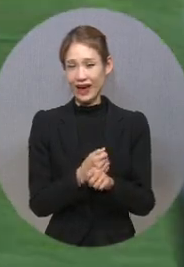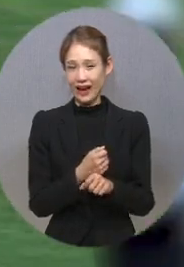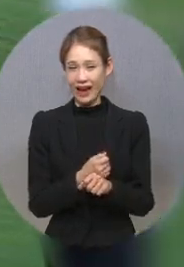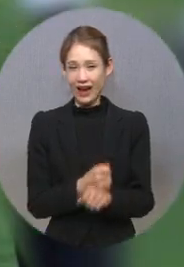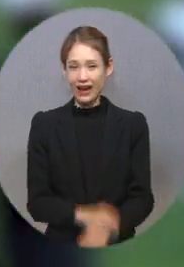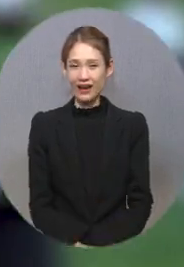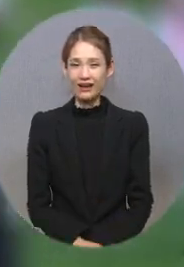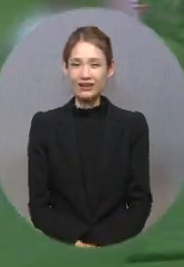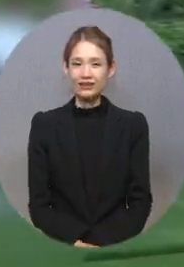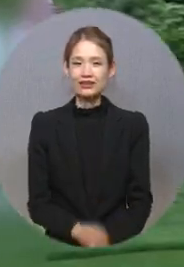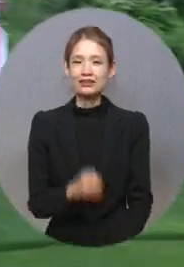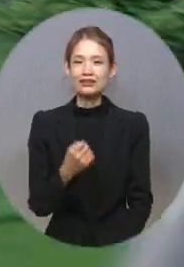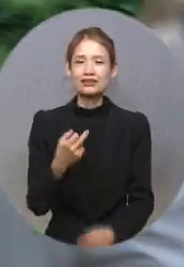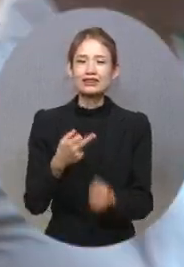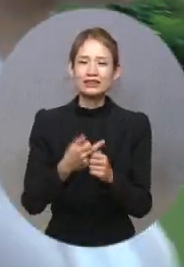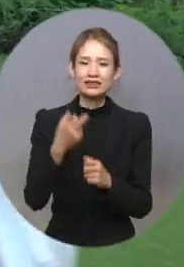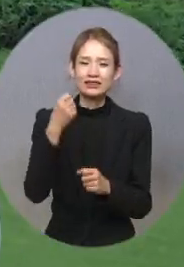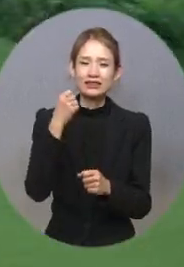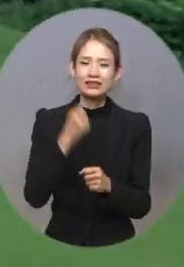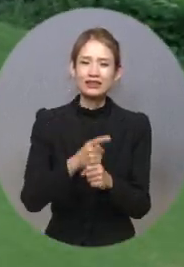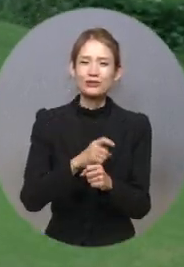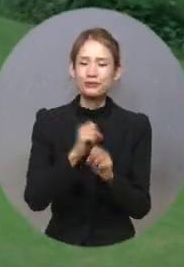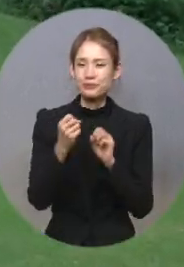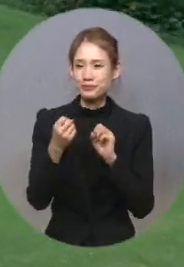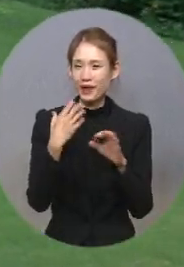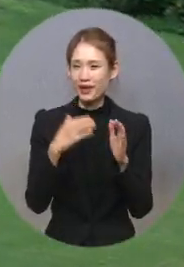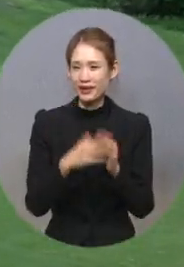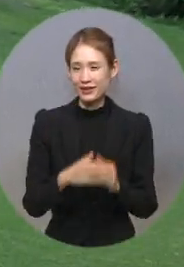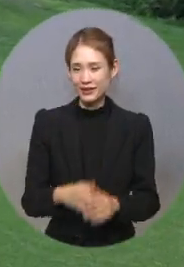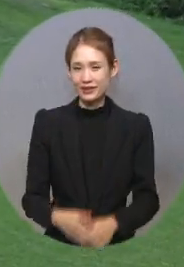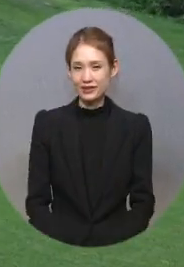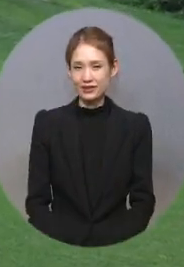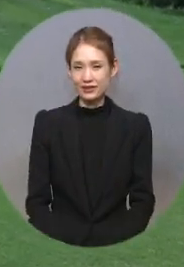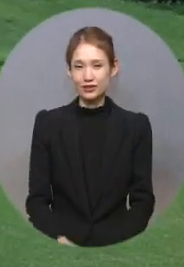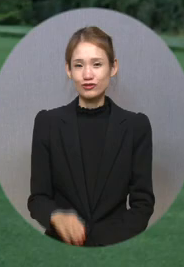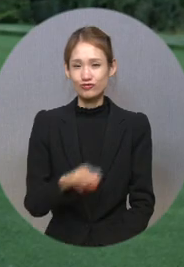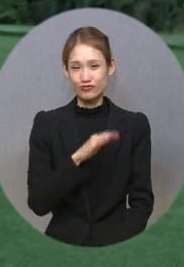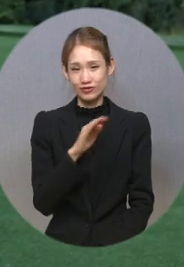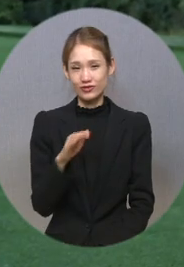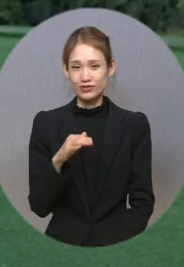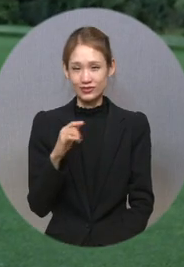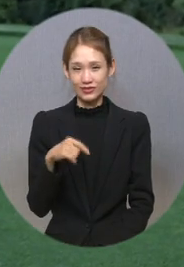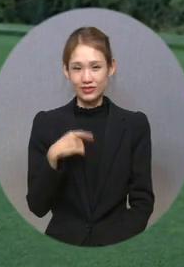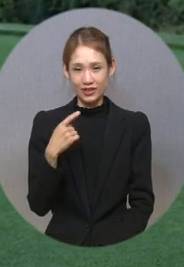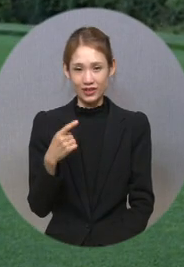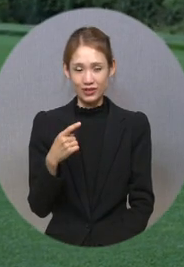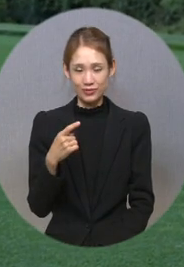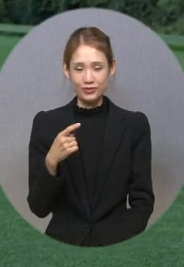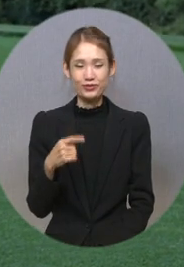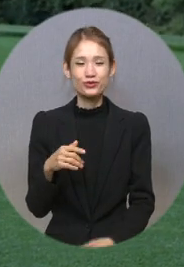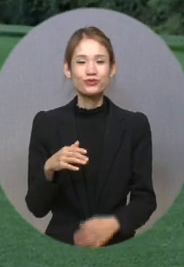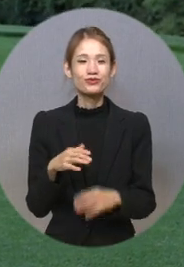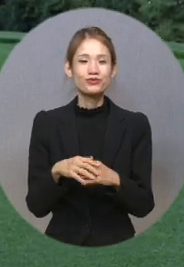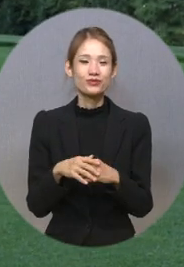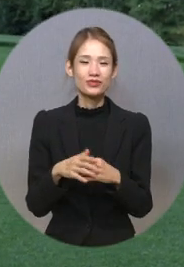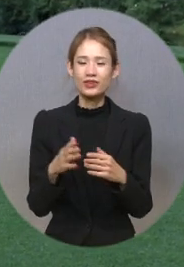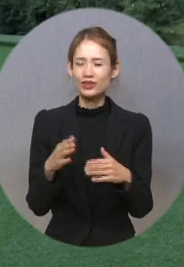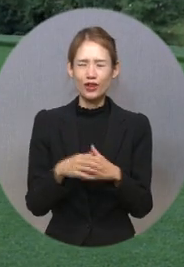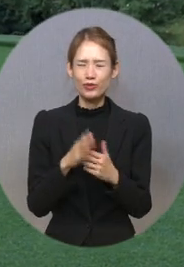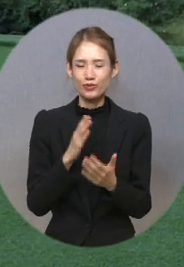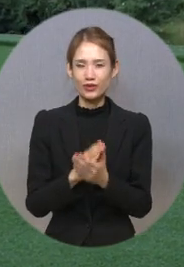오빠 이미 오빠 얘기해버렸다. 우리는 다음 올해 선을 잡겠다. 잡지